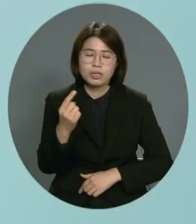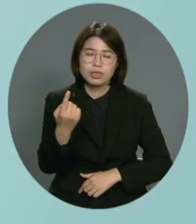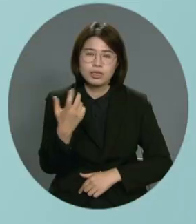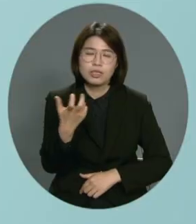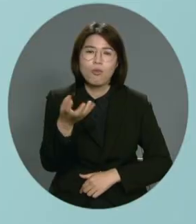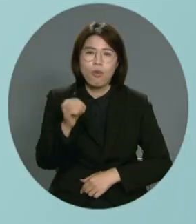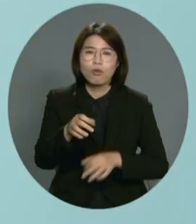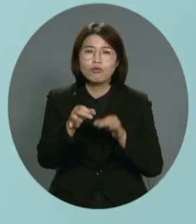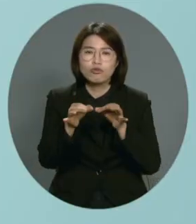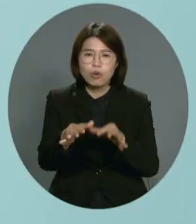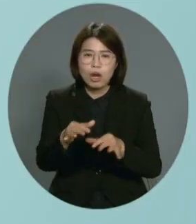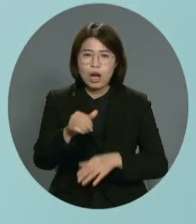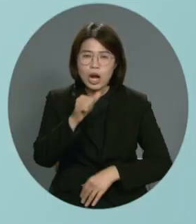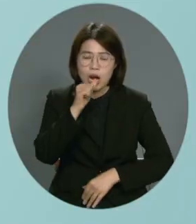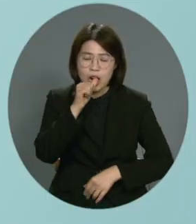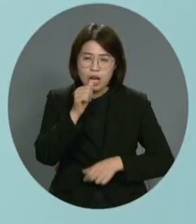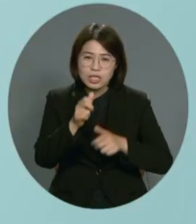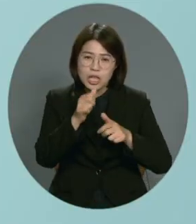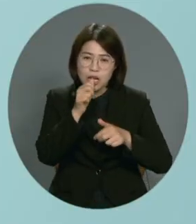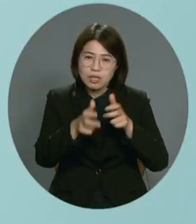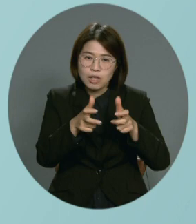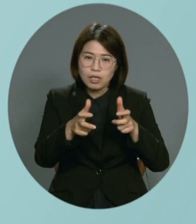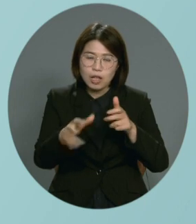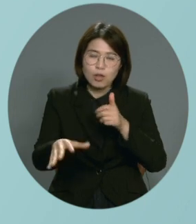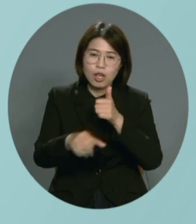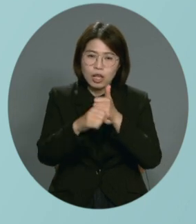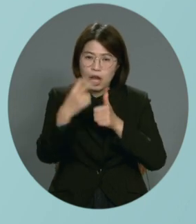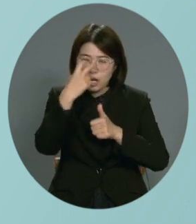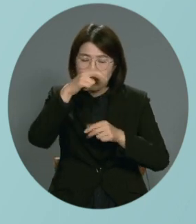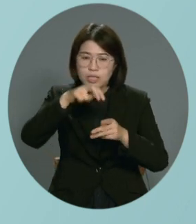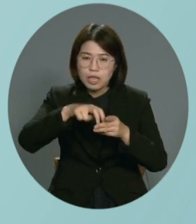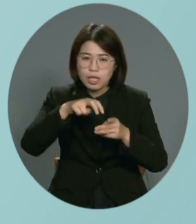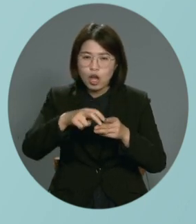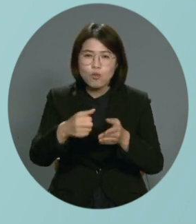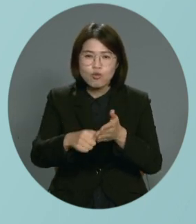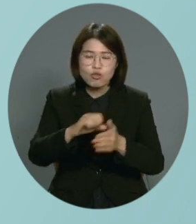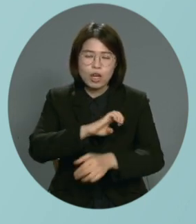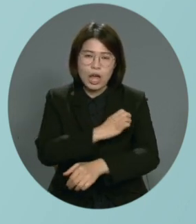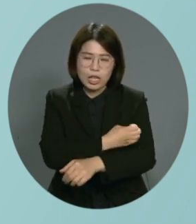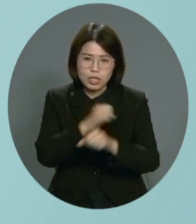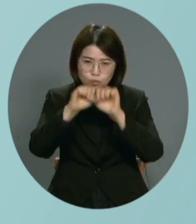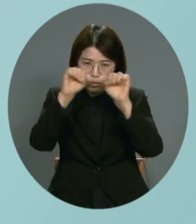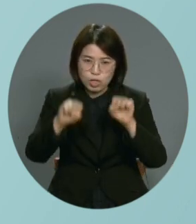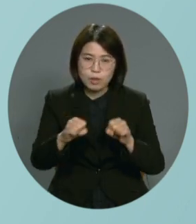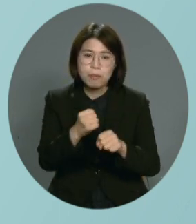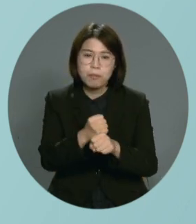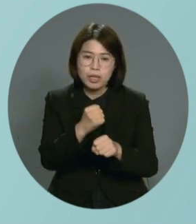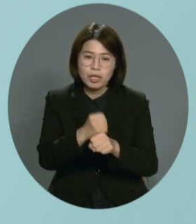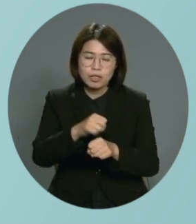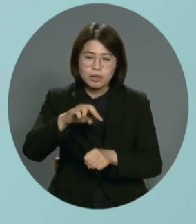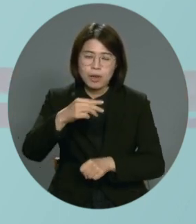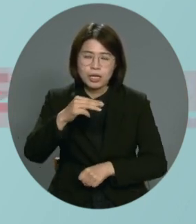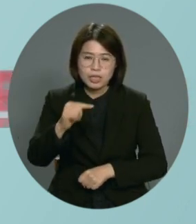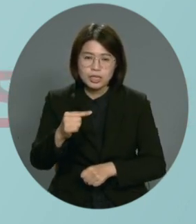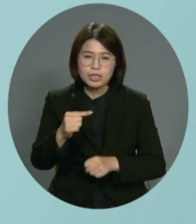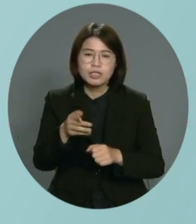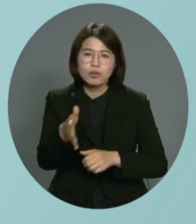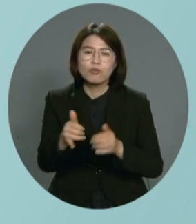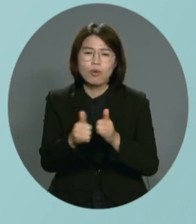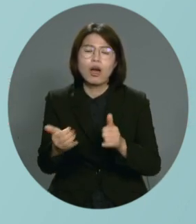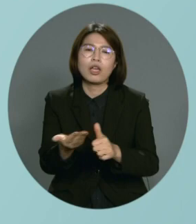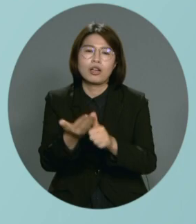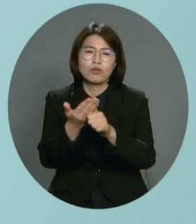투입해 포항 철강산단 통합관제센터 및 스마트 물류 에너지 플랫폼 구축, 스마트 제조 고급 인력 양성